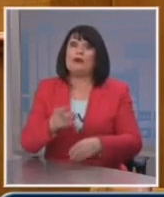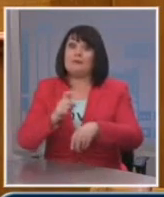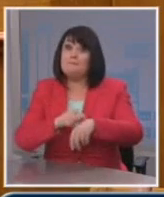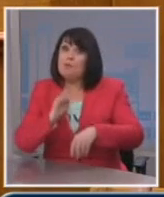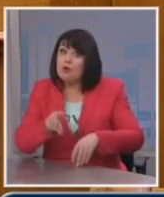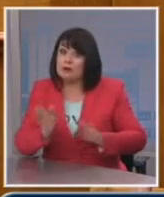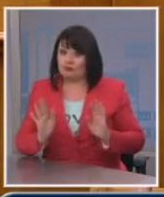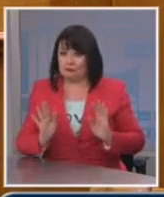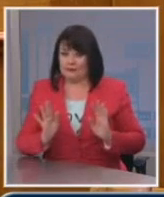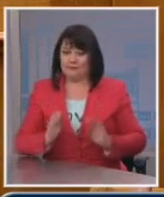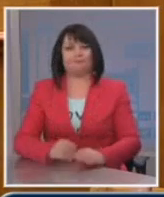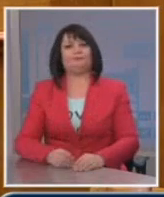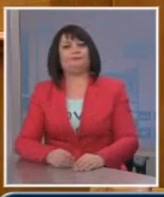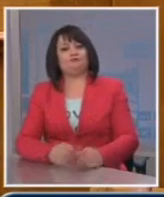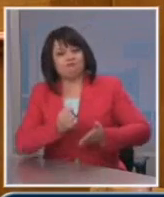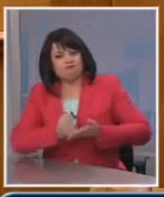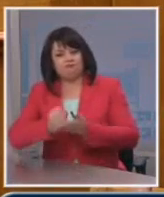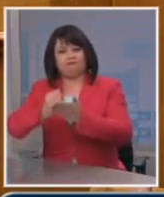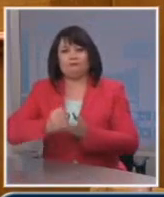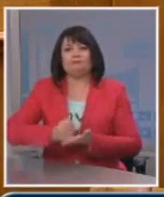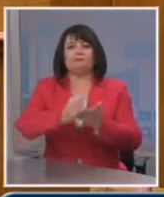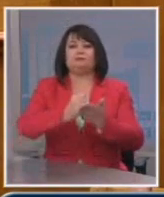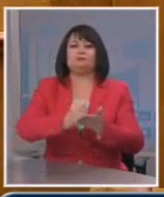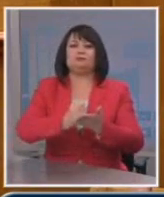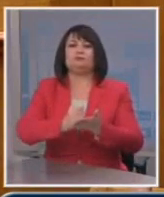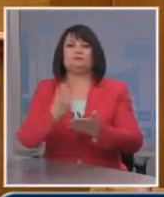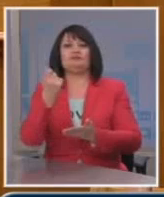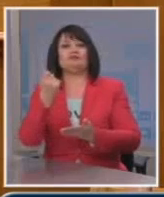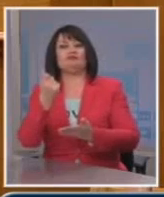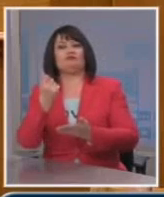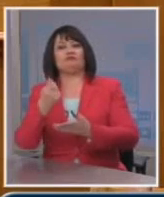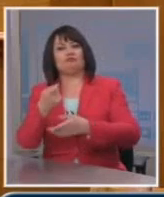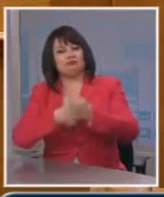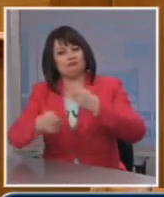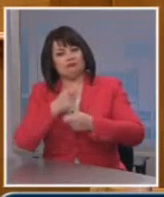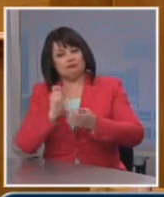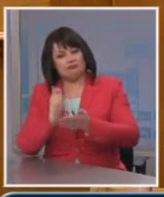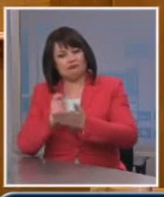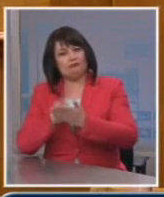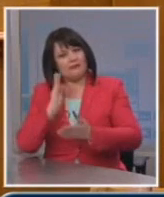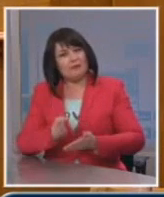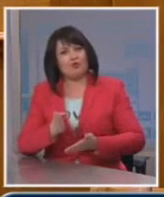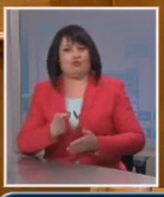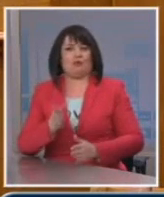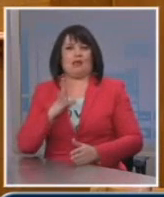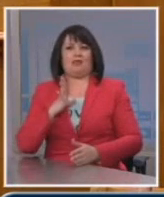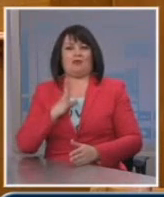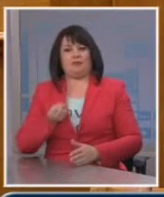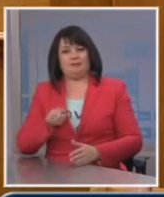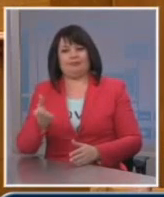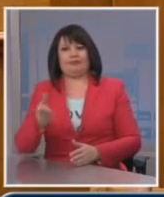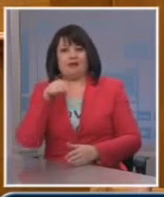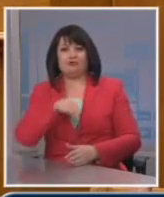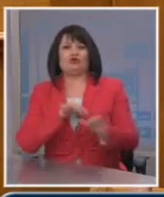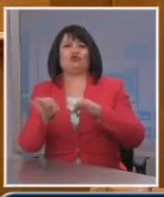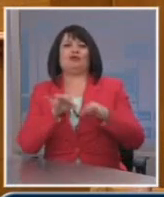δυνατό. Με στήριξη δηλαδή της αγοραστικής δύναμης της κοινωνικής πλειοψηφίας. Και αυτό είναι το δικό μας σχέδιο